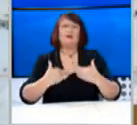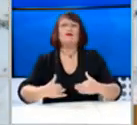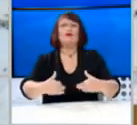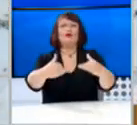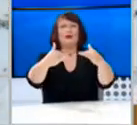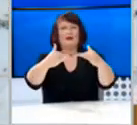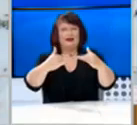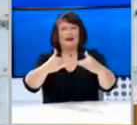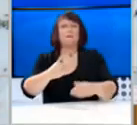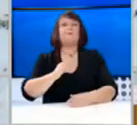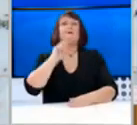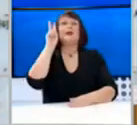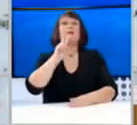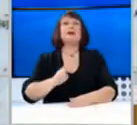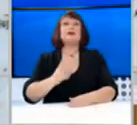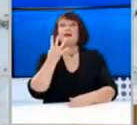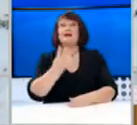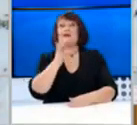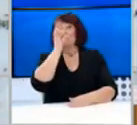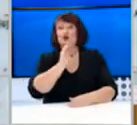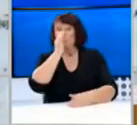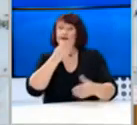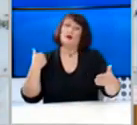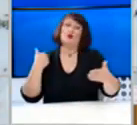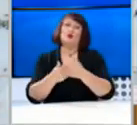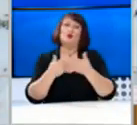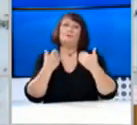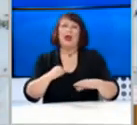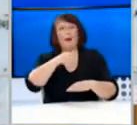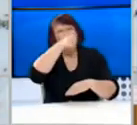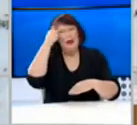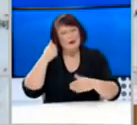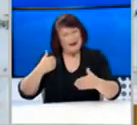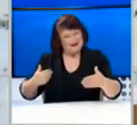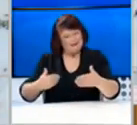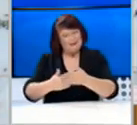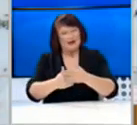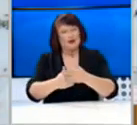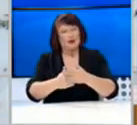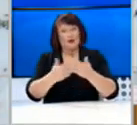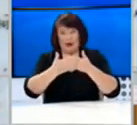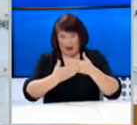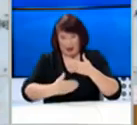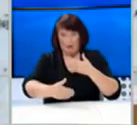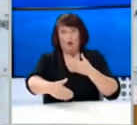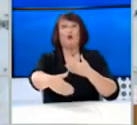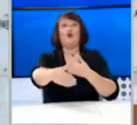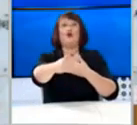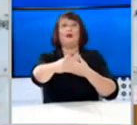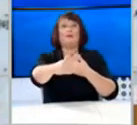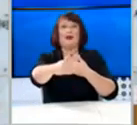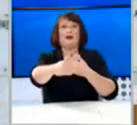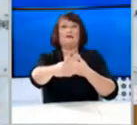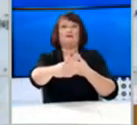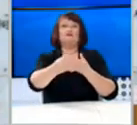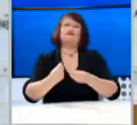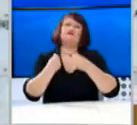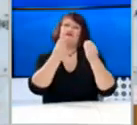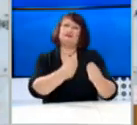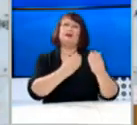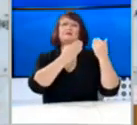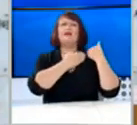Παρασκευή 4 Οκτωβρίου 2024. Στον Πρωθυπουργό αναθέτουμε τη δημοσίευση του